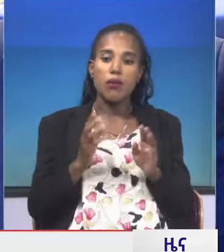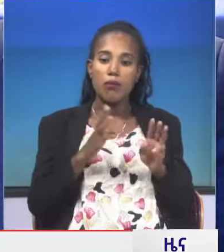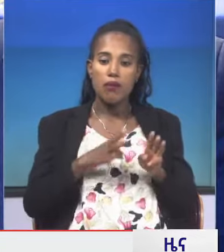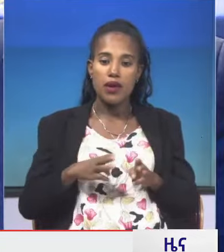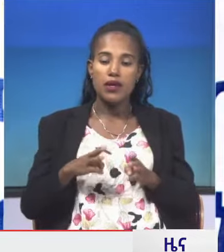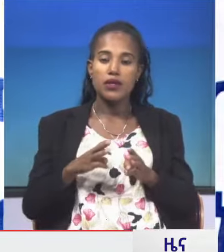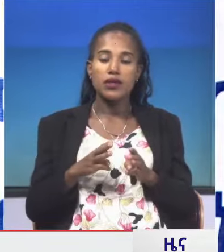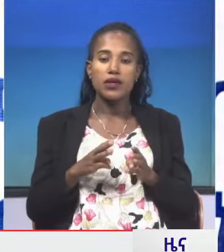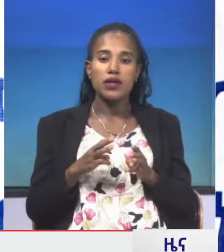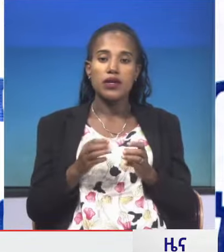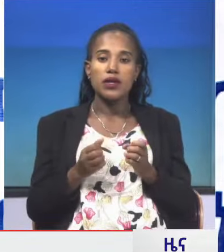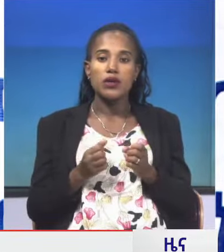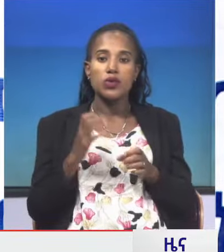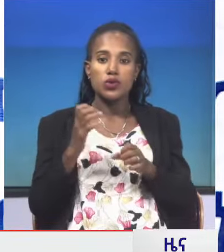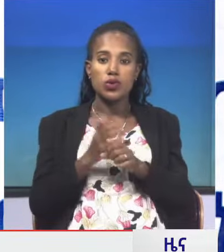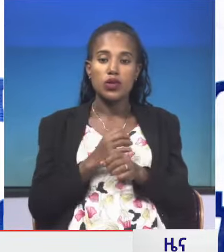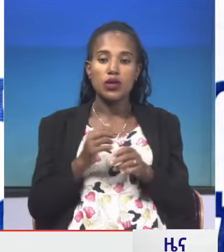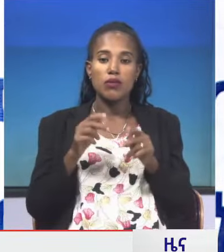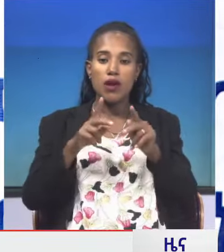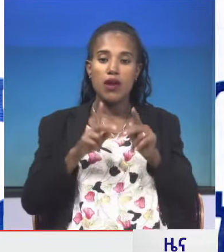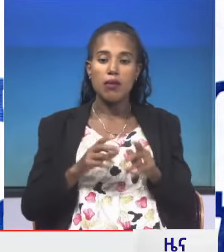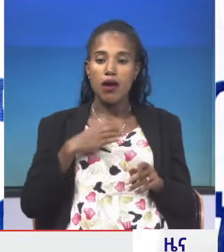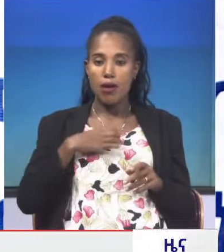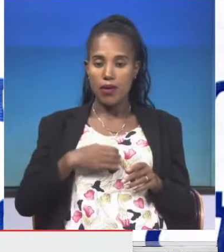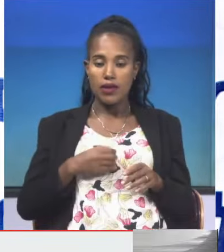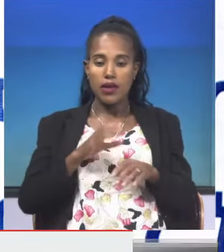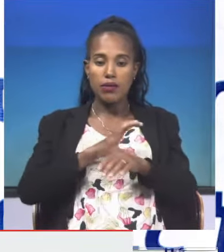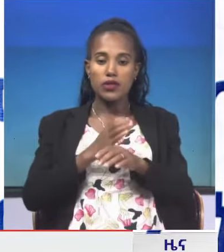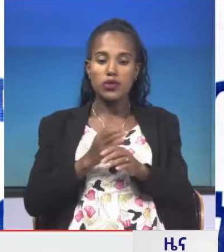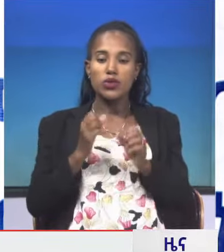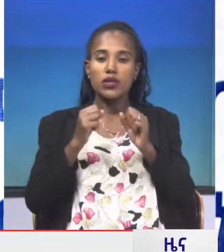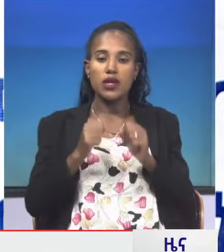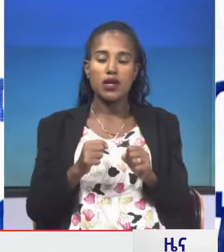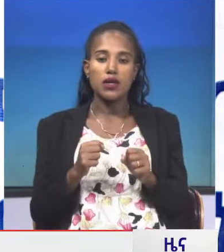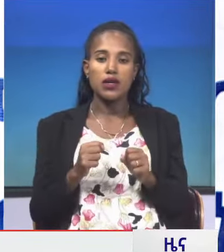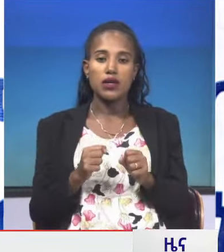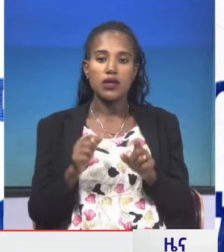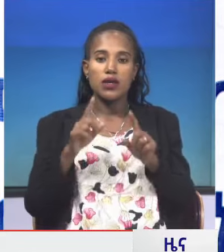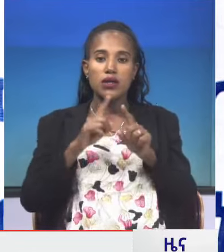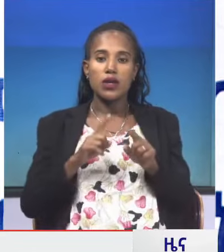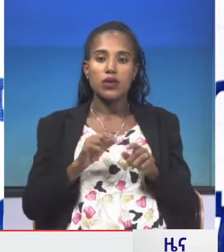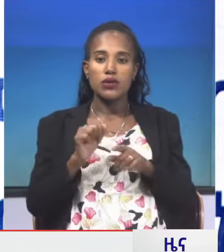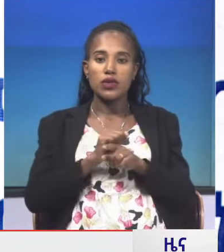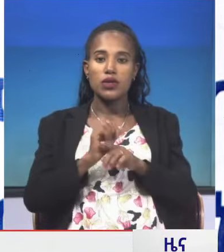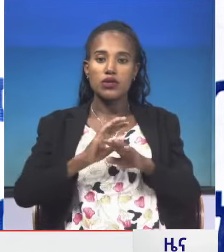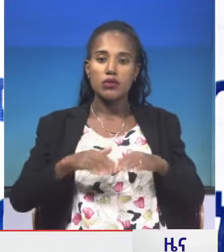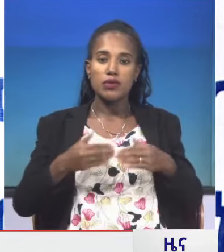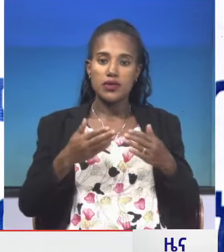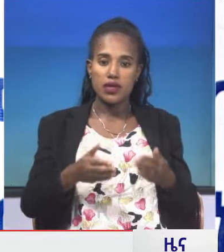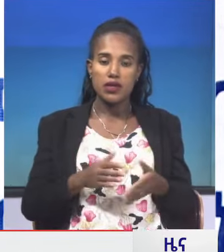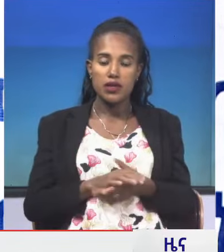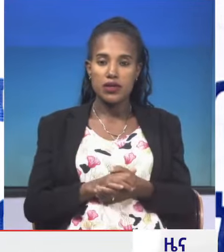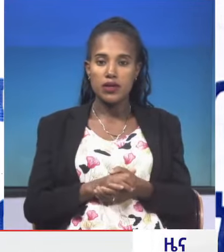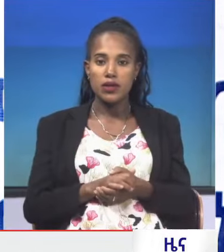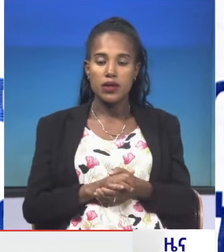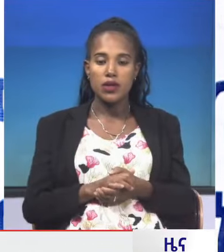እንደ መፍትሄ ወስዶ የፓርላማ አባላት አቅማቸው እንዲጠናከር የተለያዩ ስልጠናዎችን በማዘጋጀት